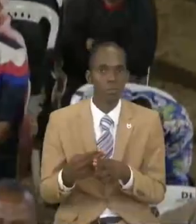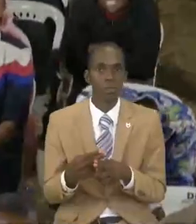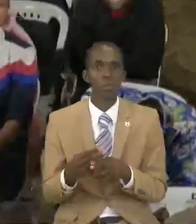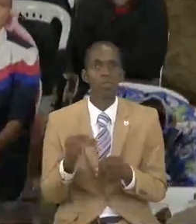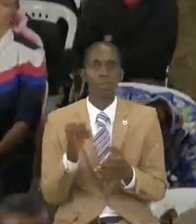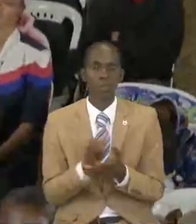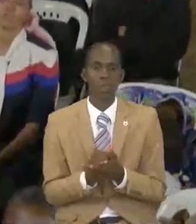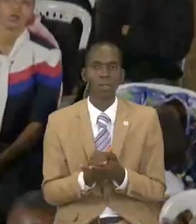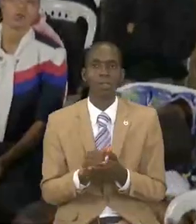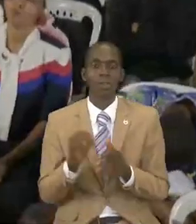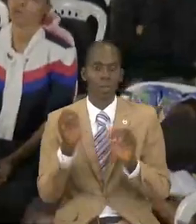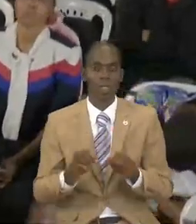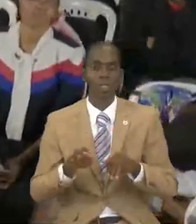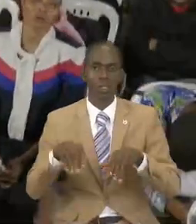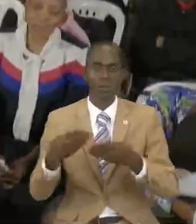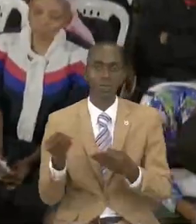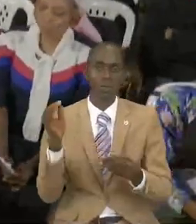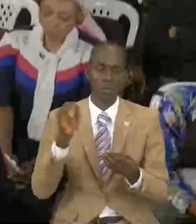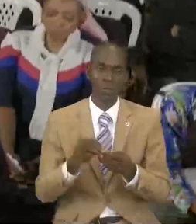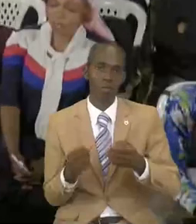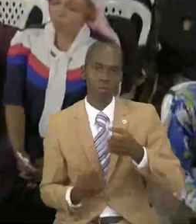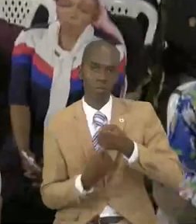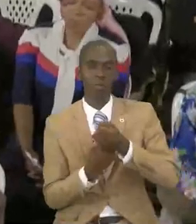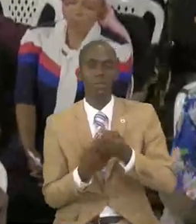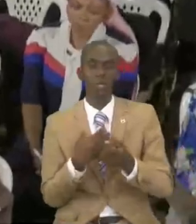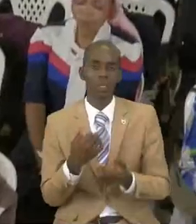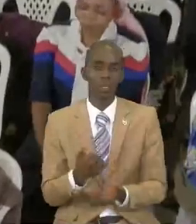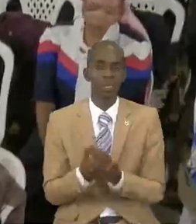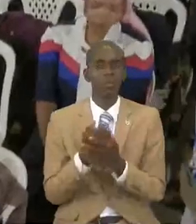pour vous aider davantage.